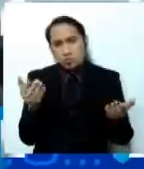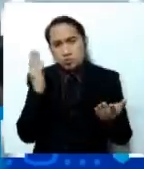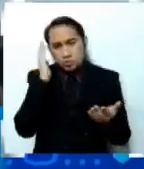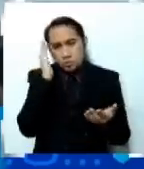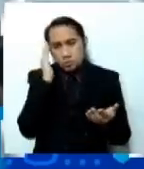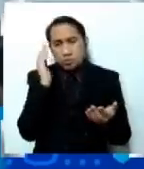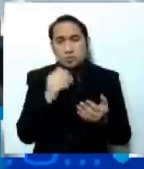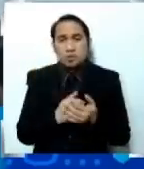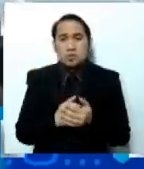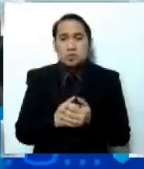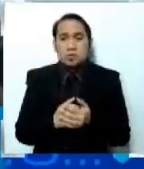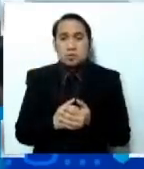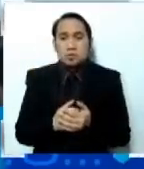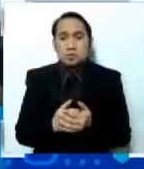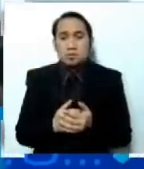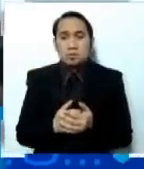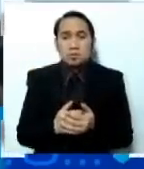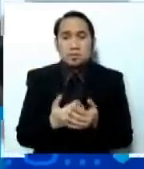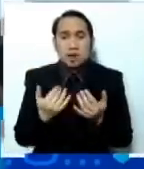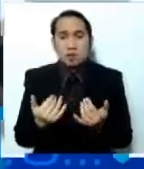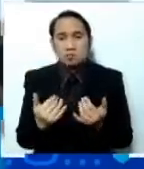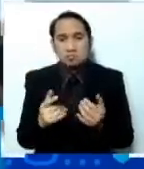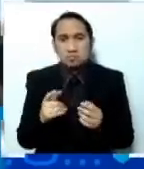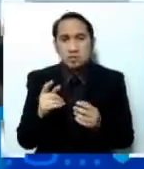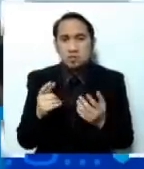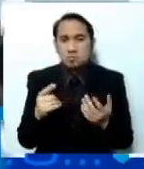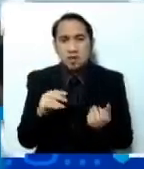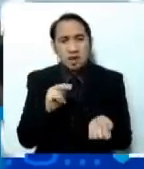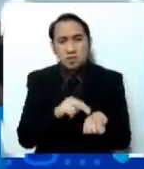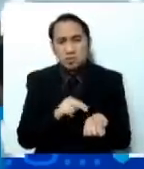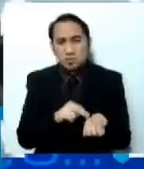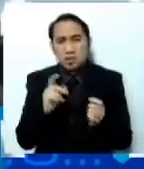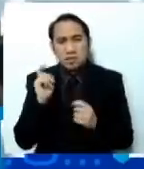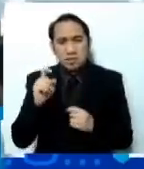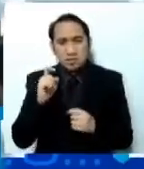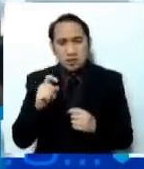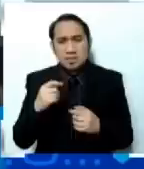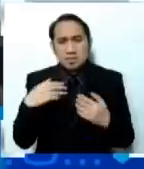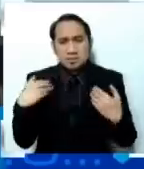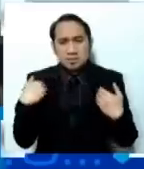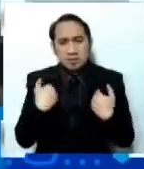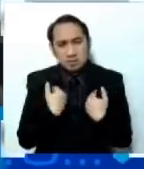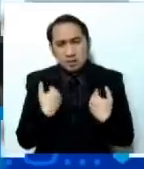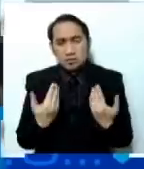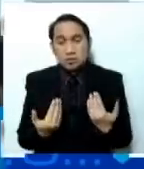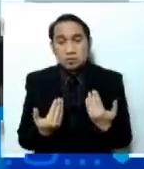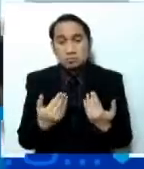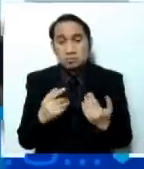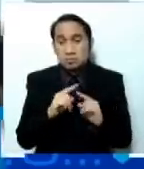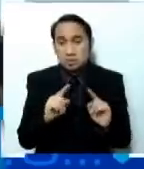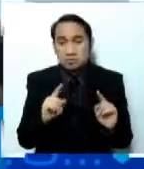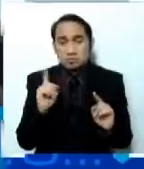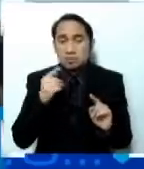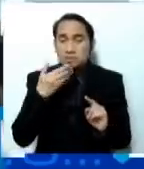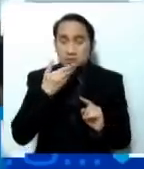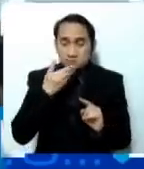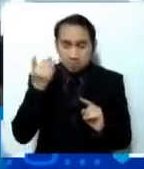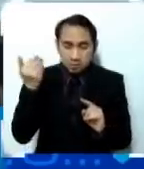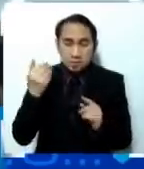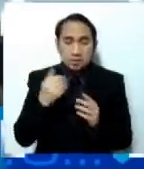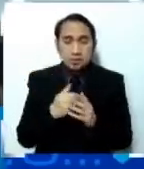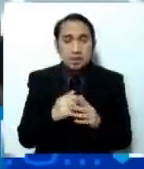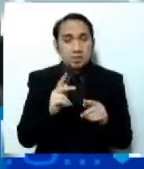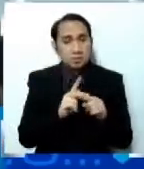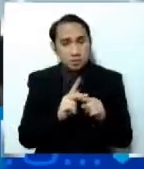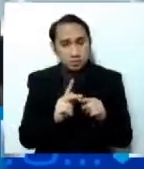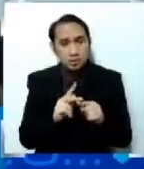term na burnout po. So talaga napapagod din po. Pero I think what's best po is as a professional nurse